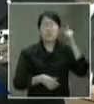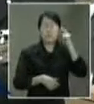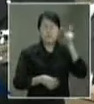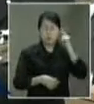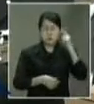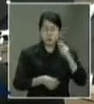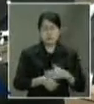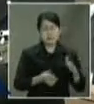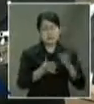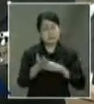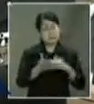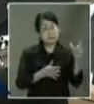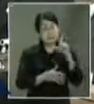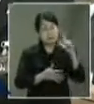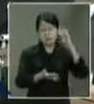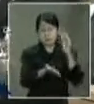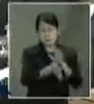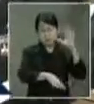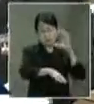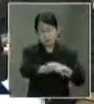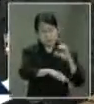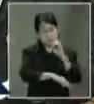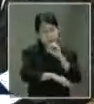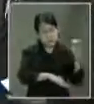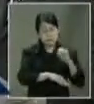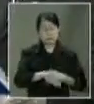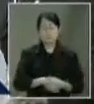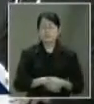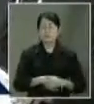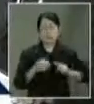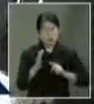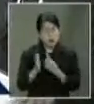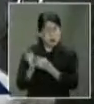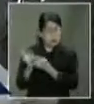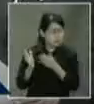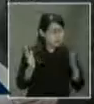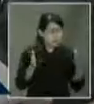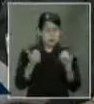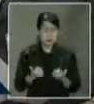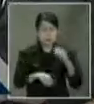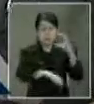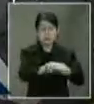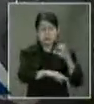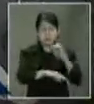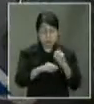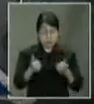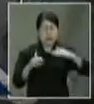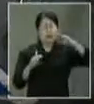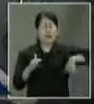ม่ได้ถูกดำเนินคดีอะไรเลยแต่ต้นพอมาถูกดำเนินคดีทีห